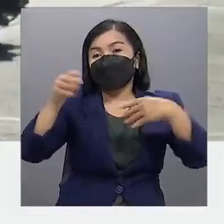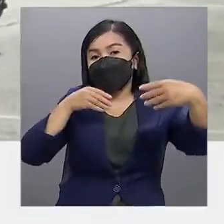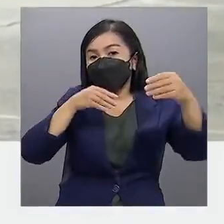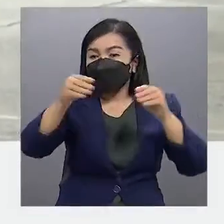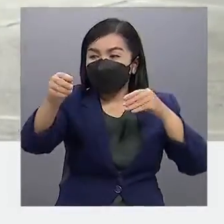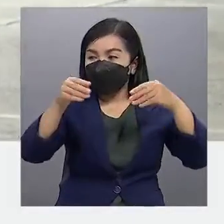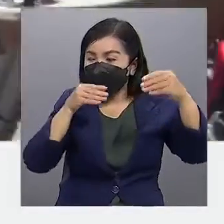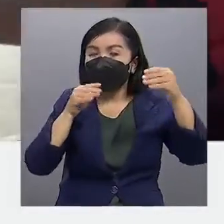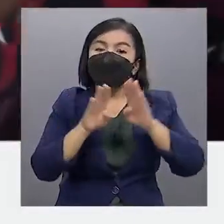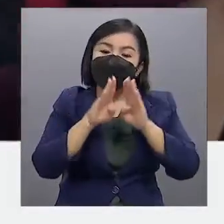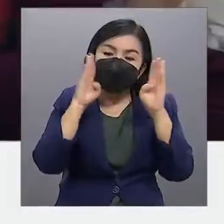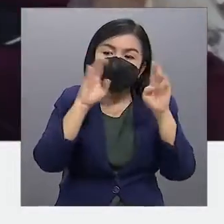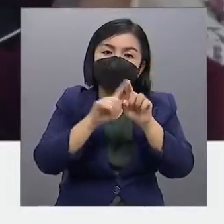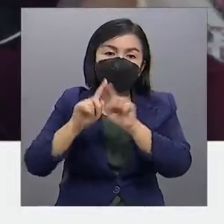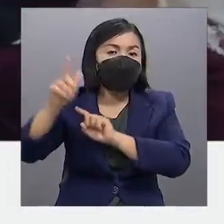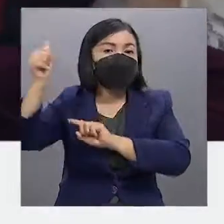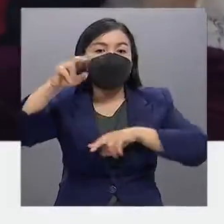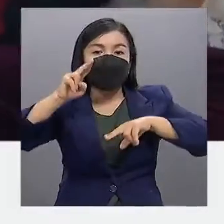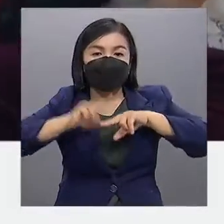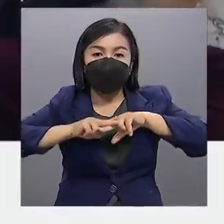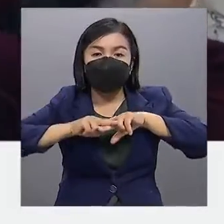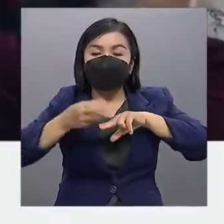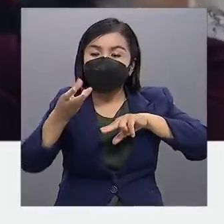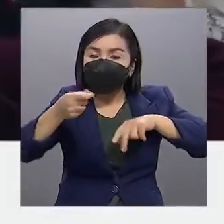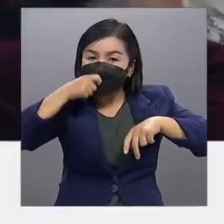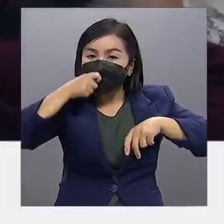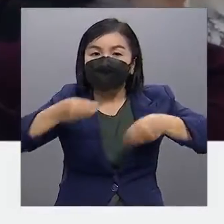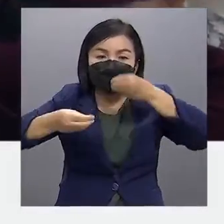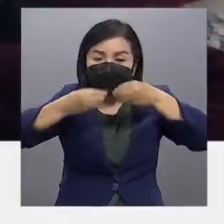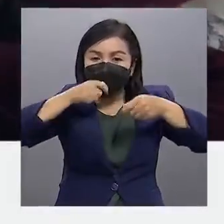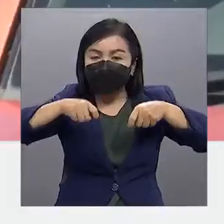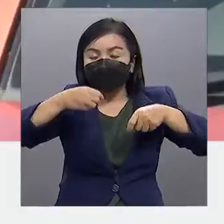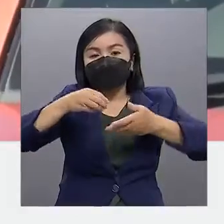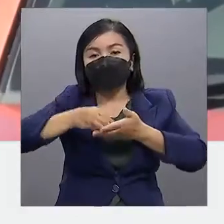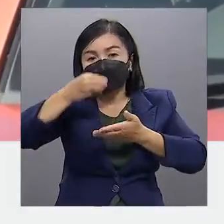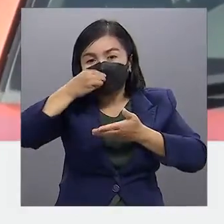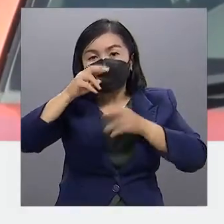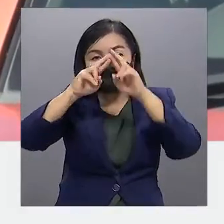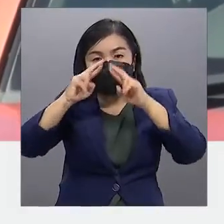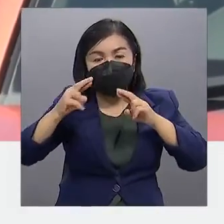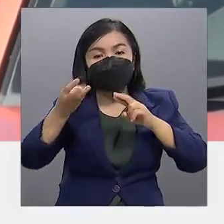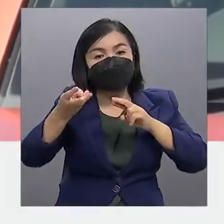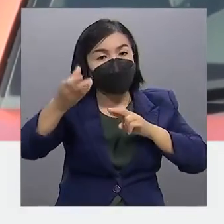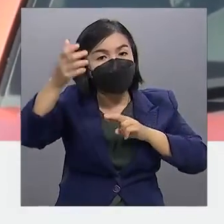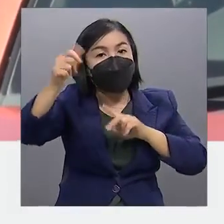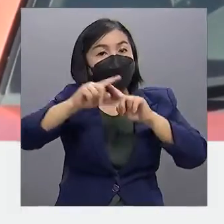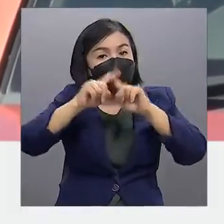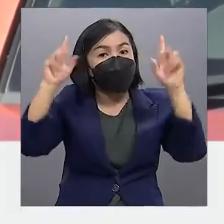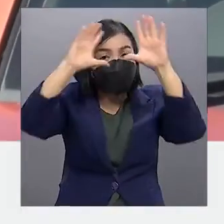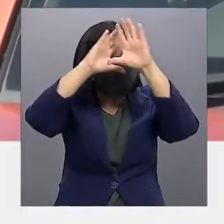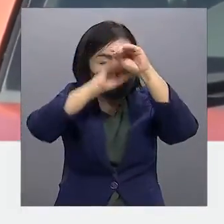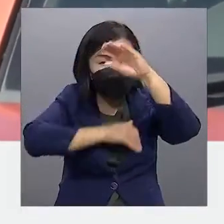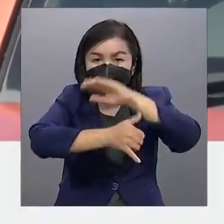และอนุญาตให้รับประทานอาหารในร้านได้แต่จังหวัดยังคงมาตรการเคอร์ฟิวห้ามประชาชนออกจากบ้านตั้งแต่